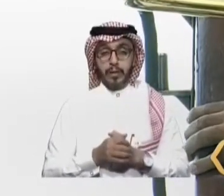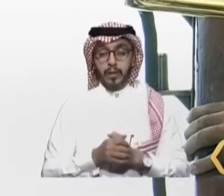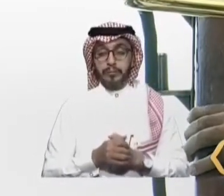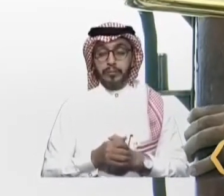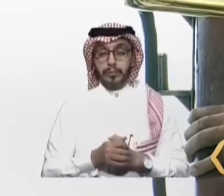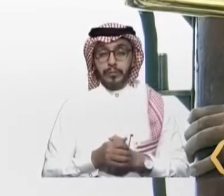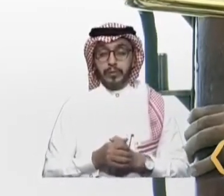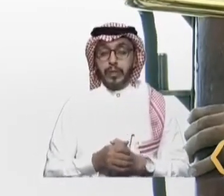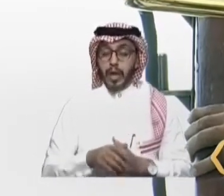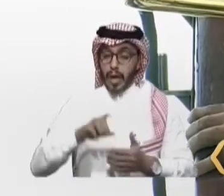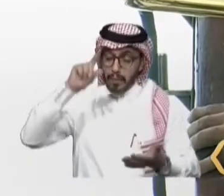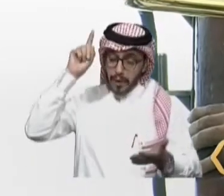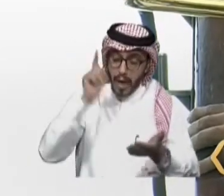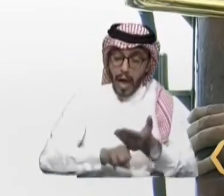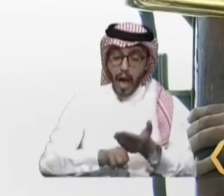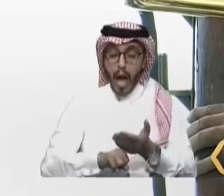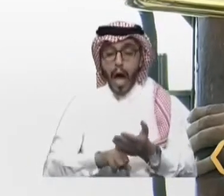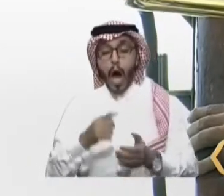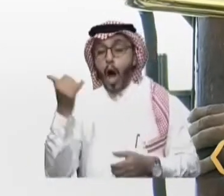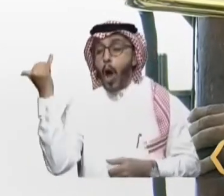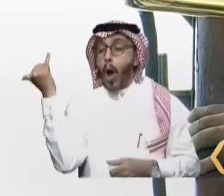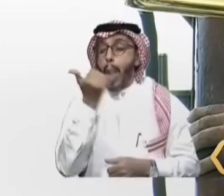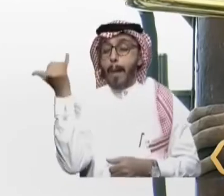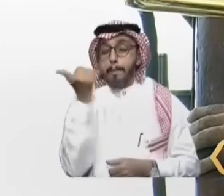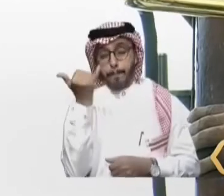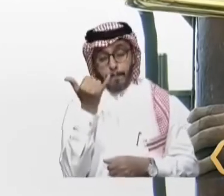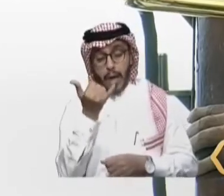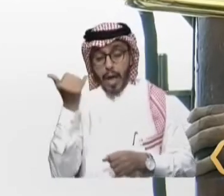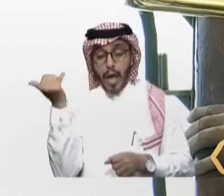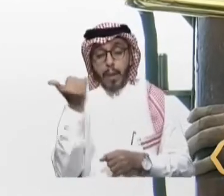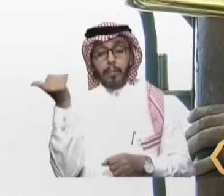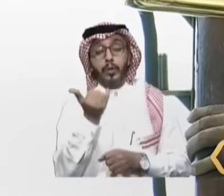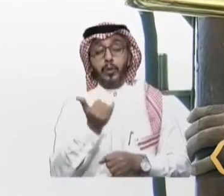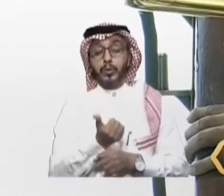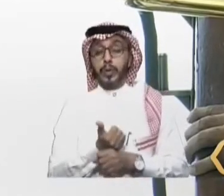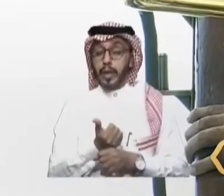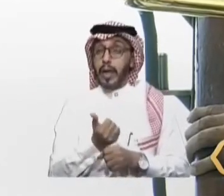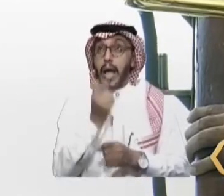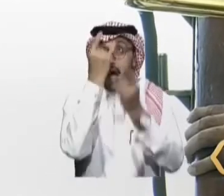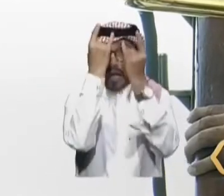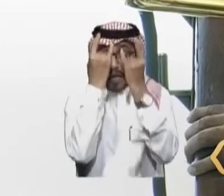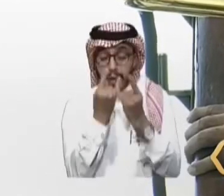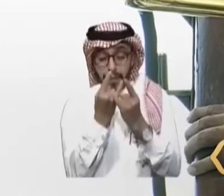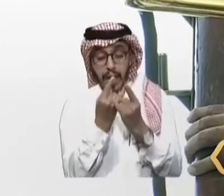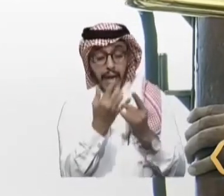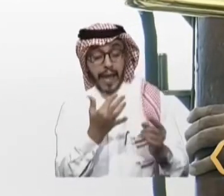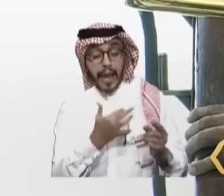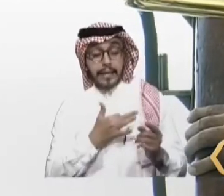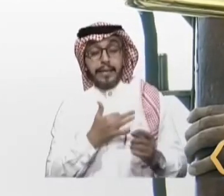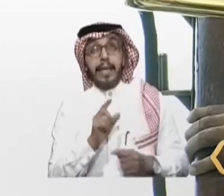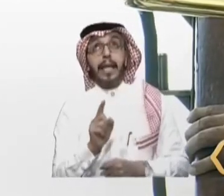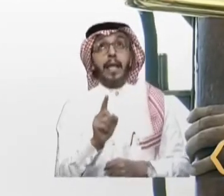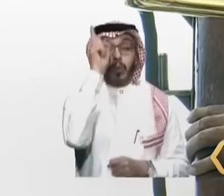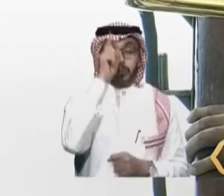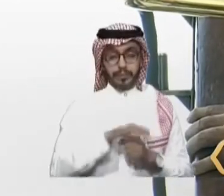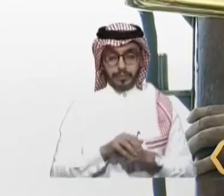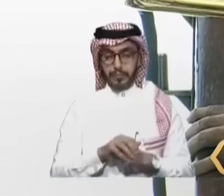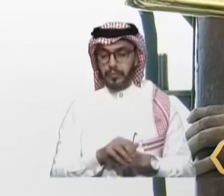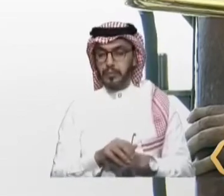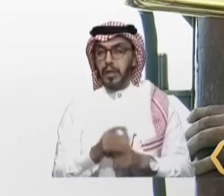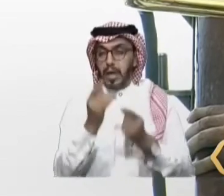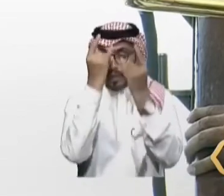ألا وإن من أعظم ذلك وأوجبه وأدله على كمال الإخلاص لله تعالى